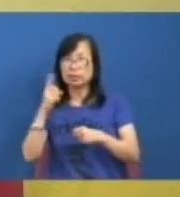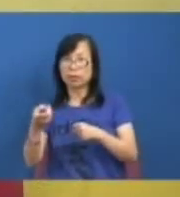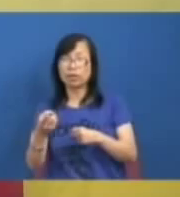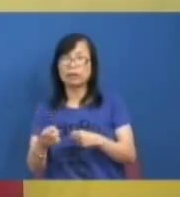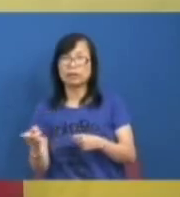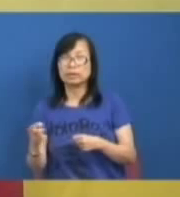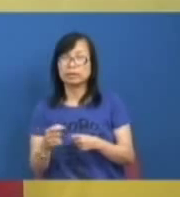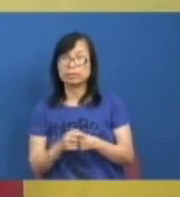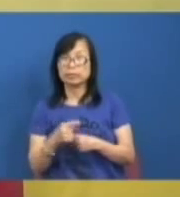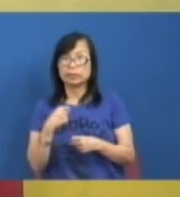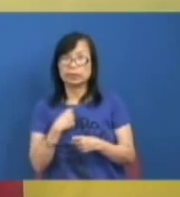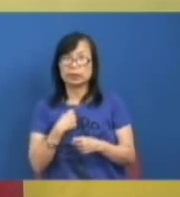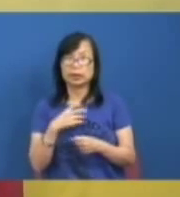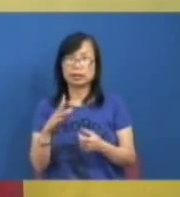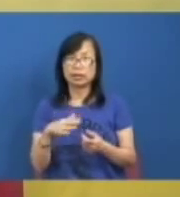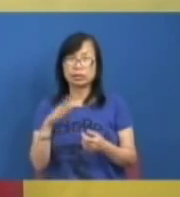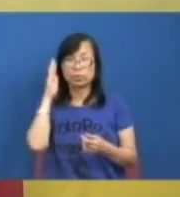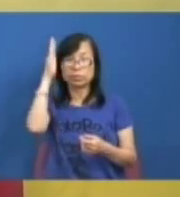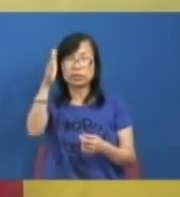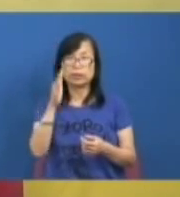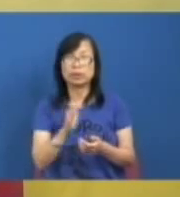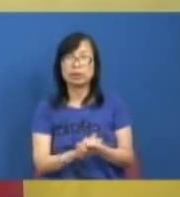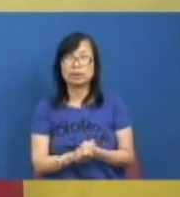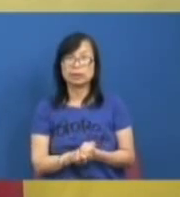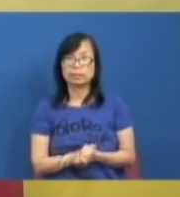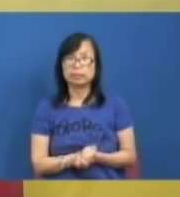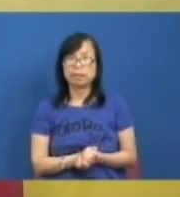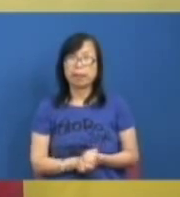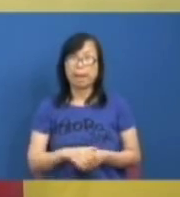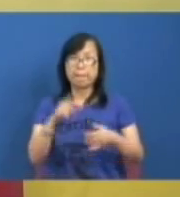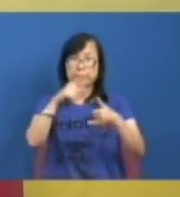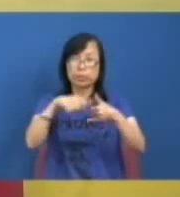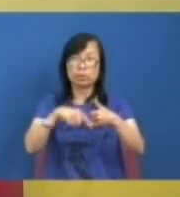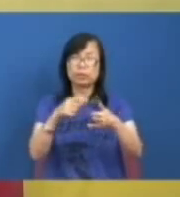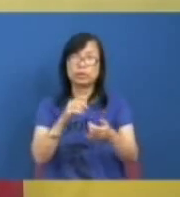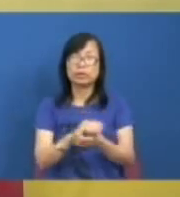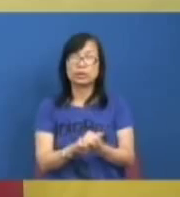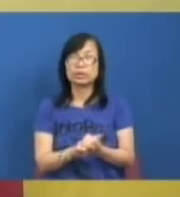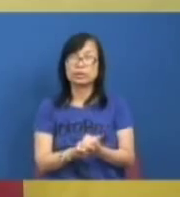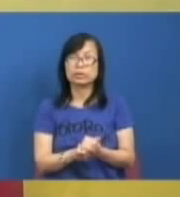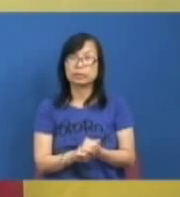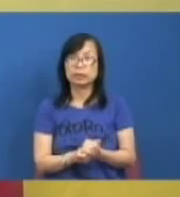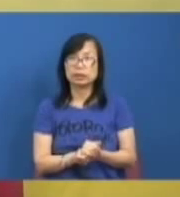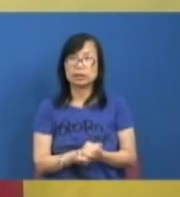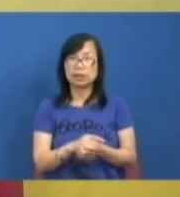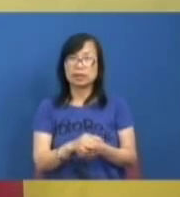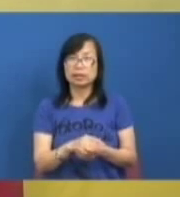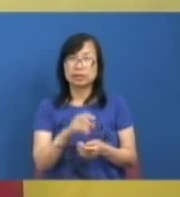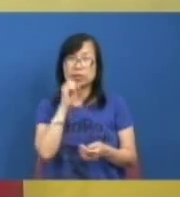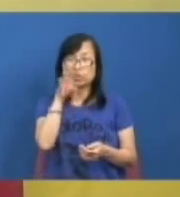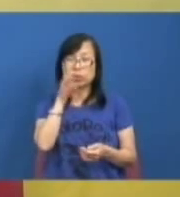就係、我哋都會每嚟緊咧都會喺嗰啲唔同嘅集數，特別嚟緊滲水咧，都會提一提